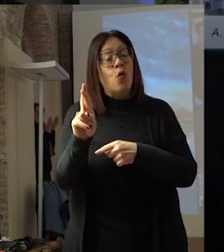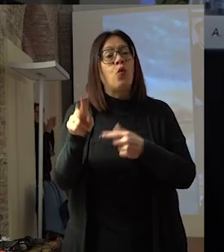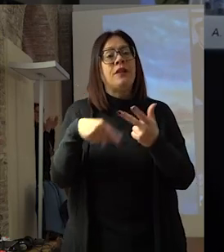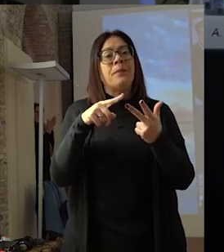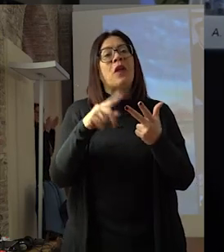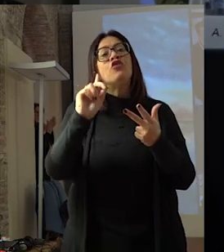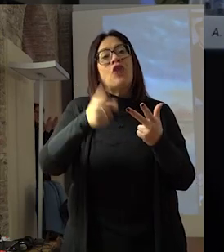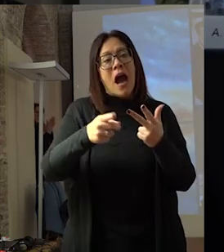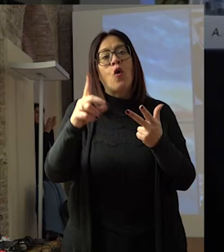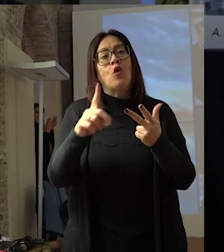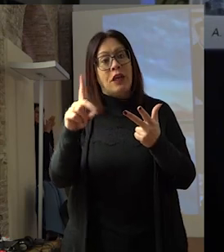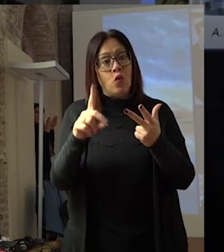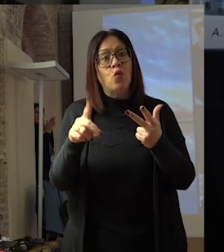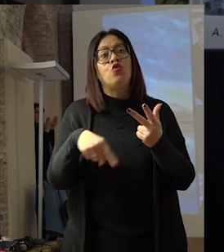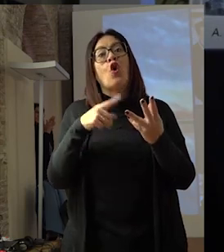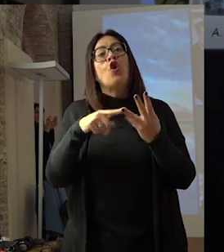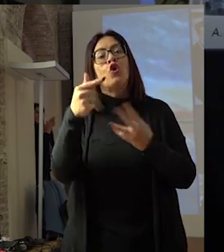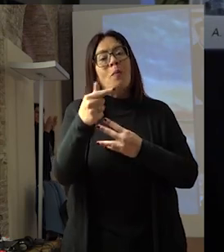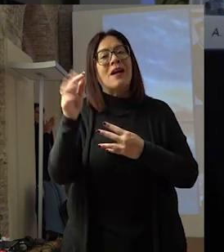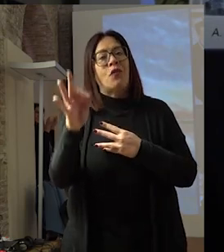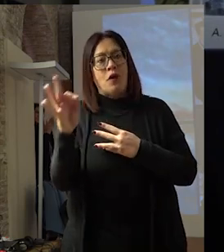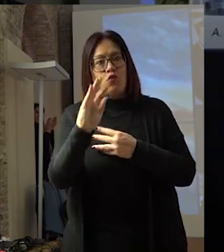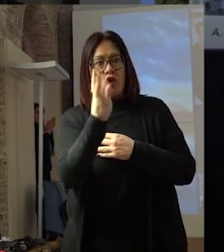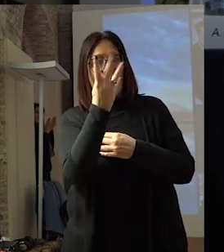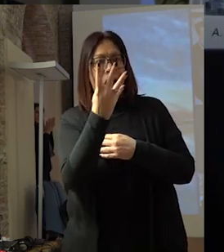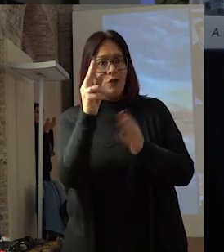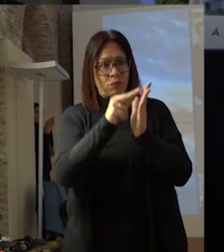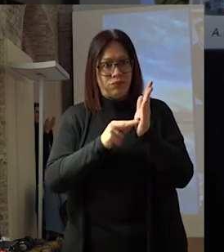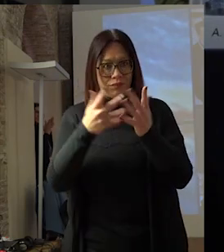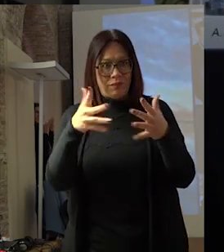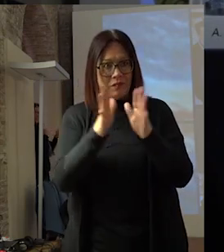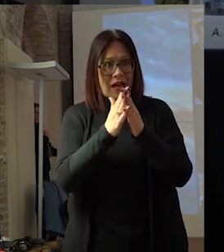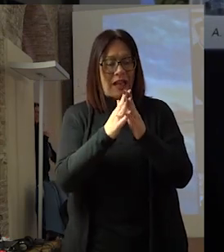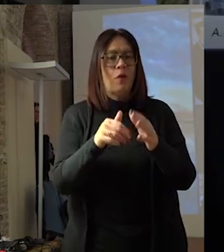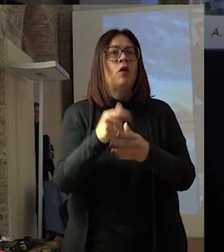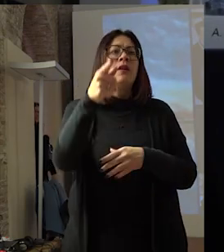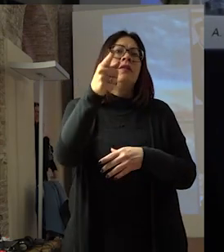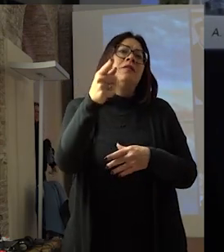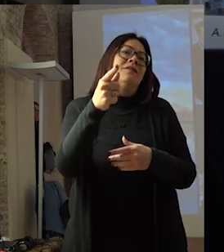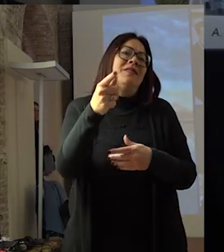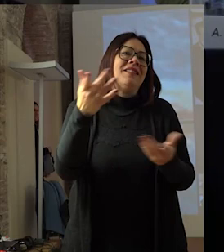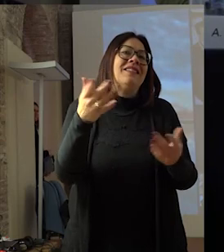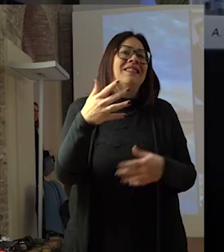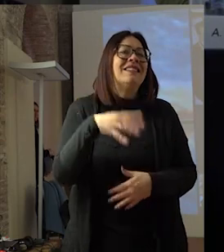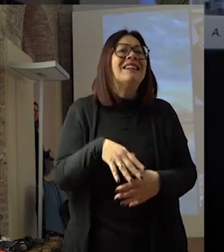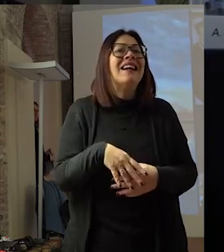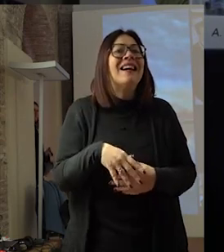De Nuccio e a Tommaso Fanucci e sarei contento. Lui non voleva, ma io l'ho voluto fare lo stesso.